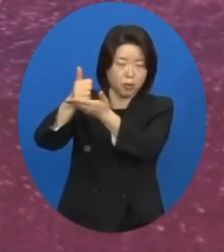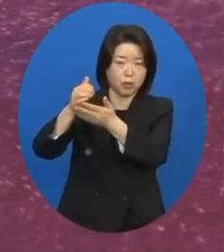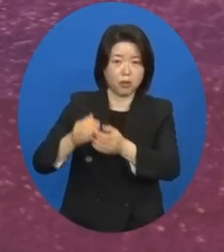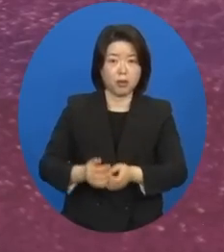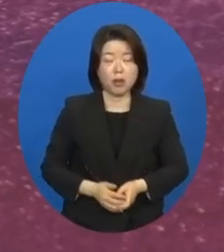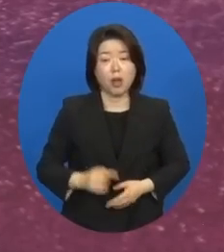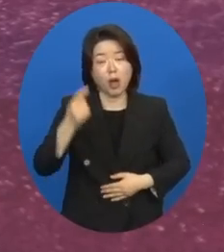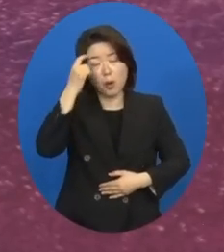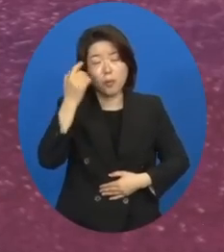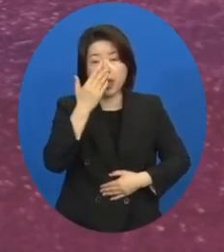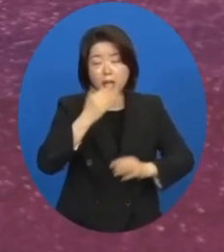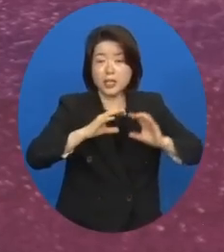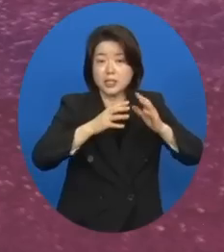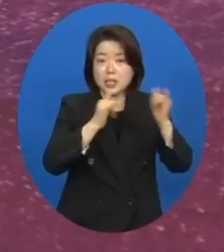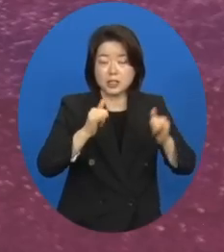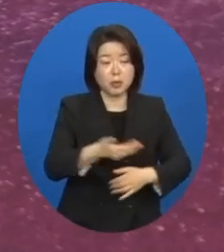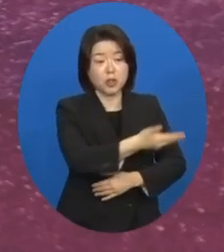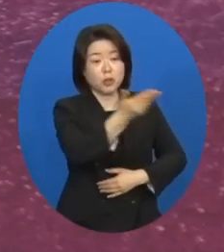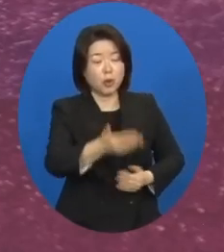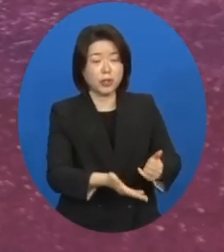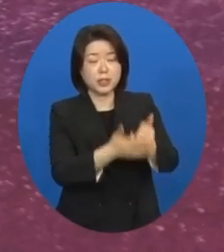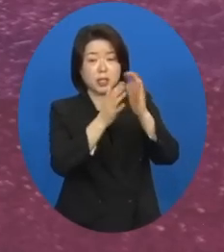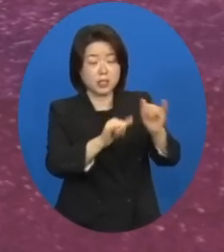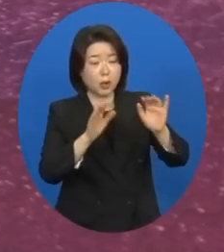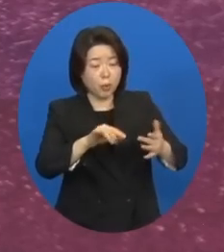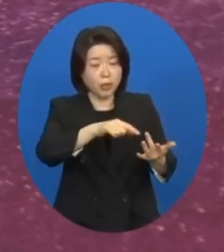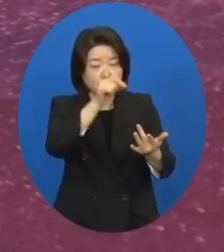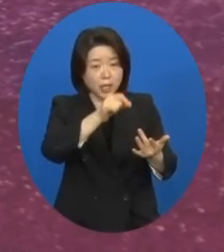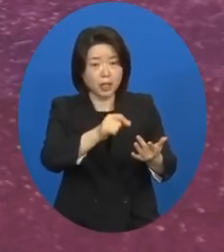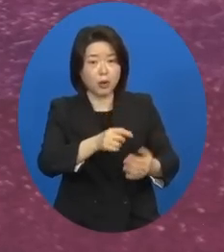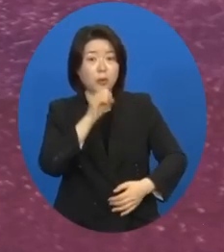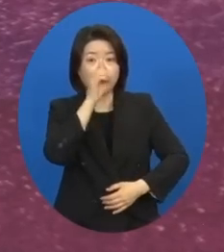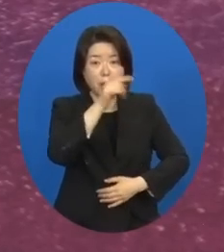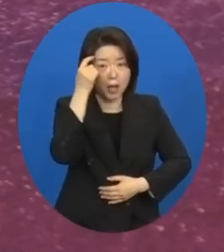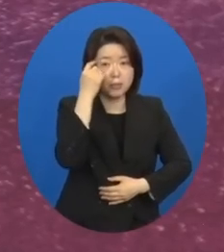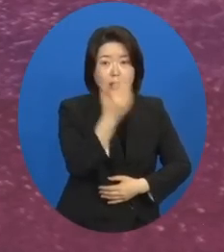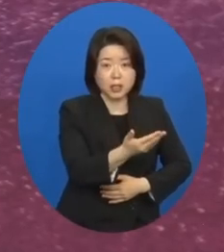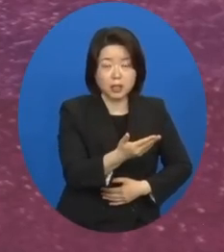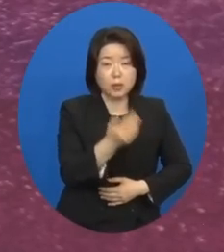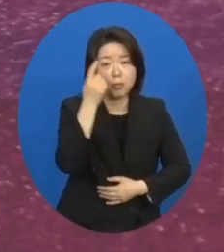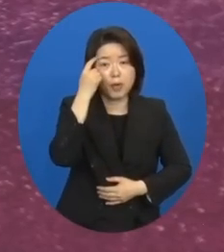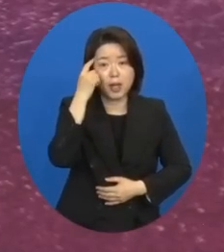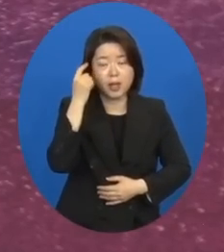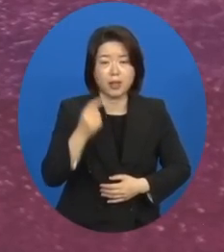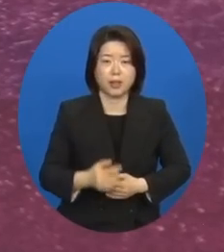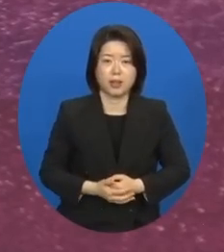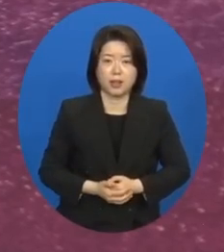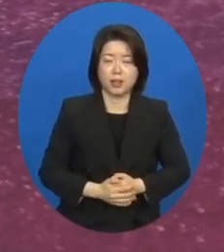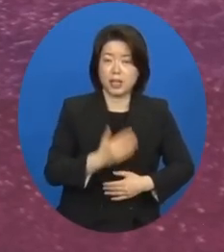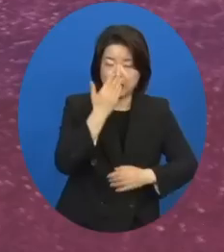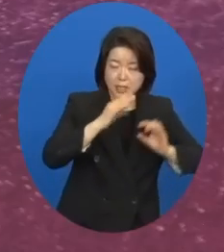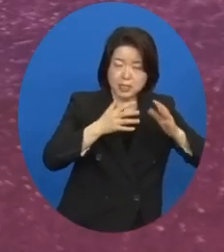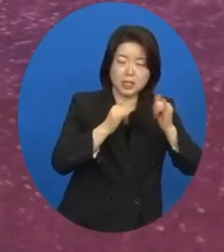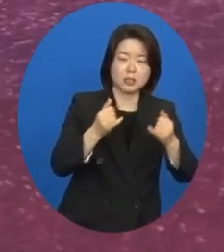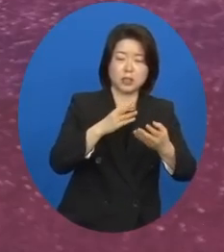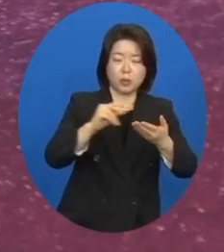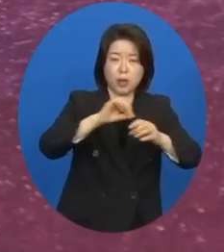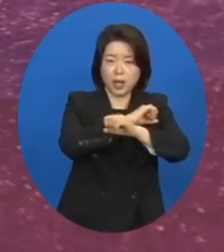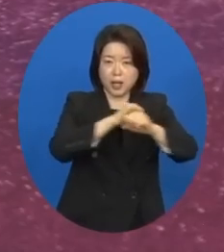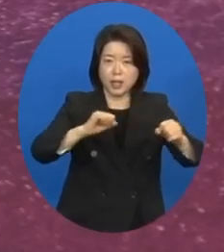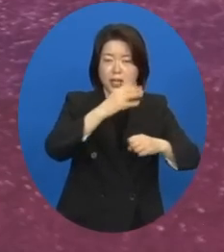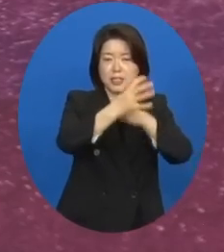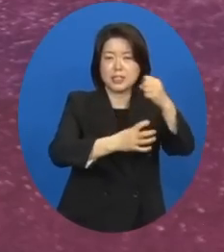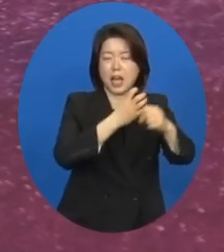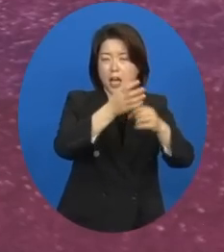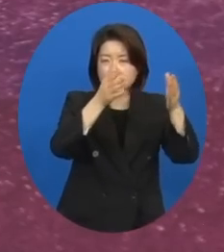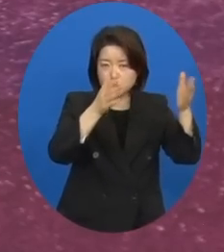백성에게 너희 섬길 자를 오늘 택하라고 도전하는 것입니까? 이스라엘 백성이 강야 40년 동안